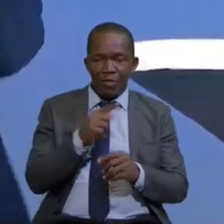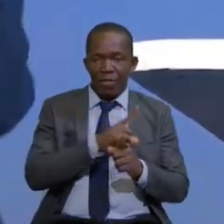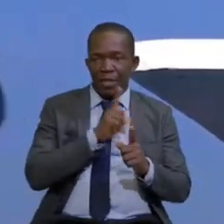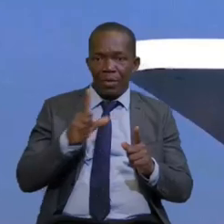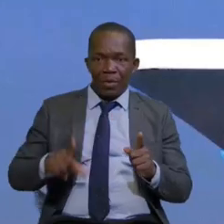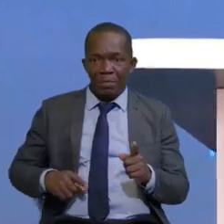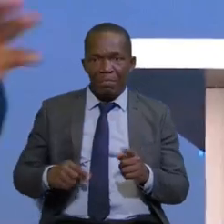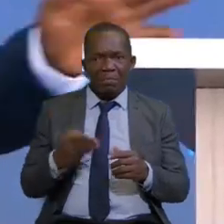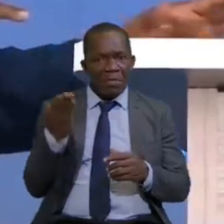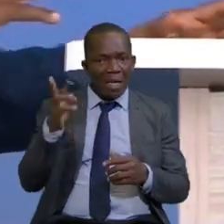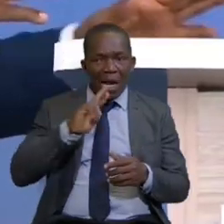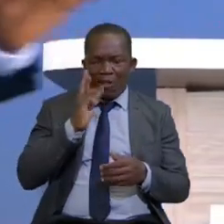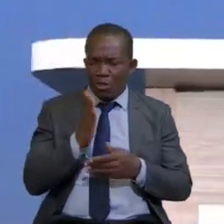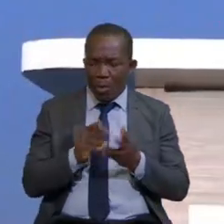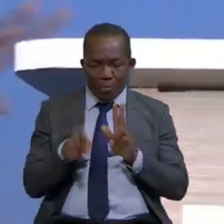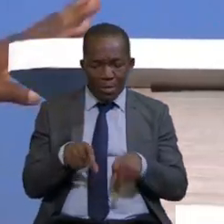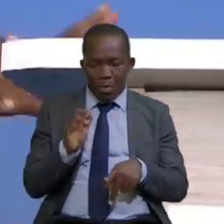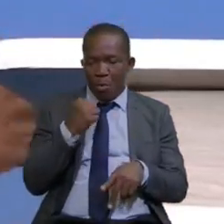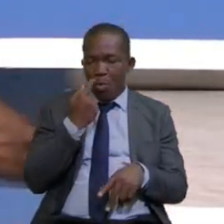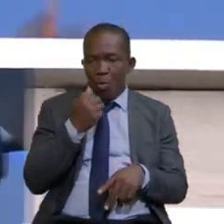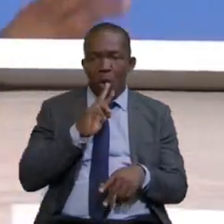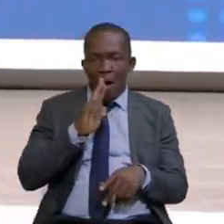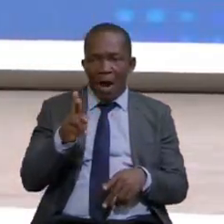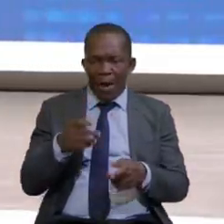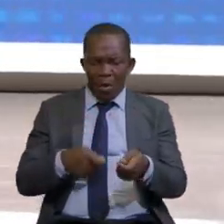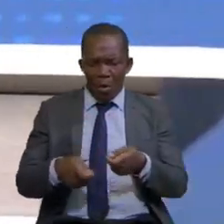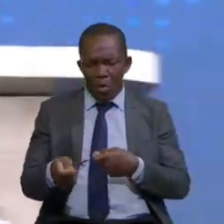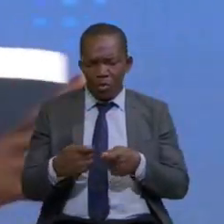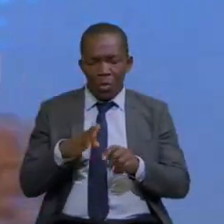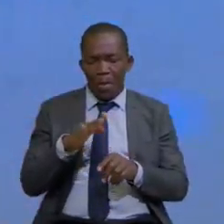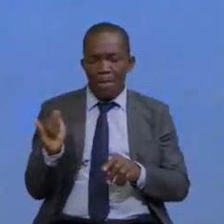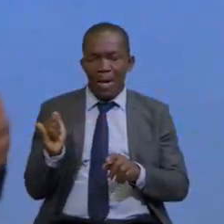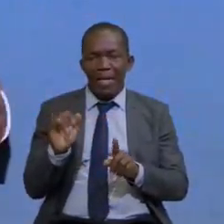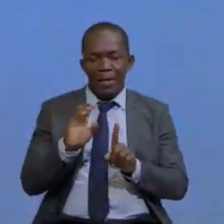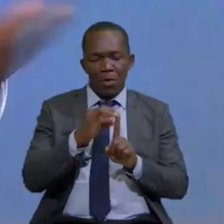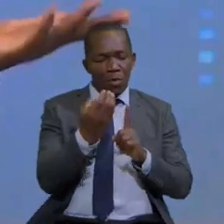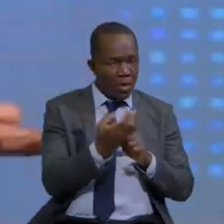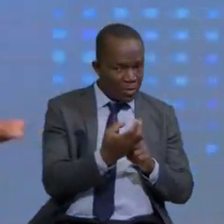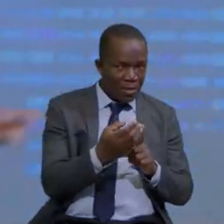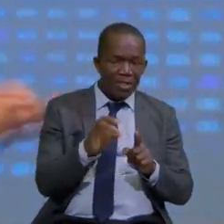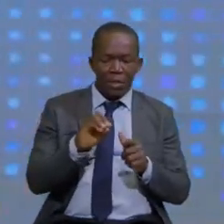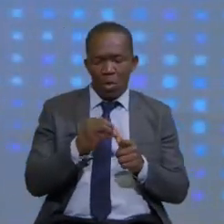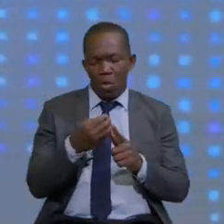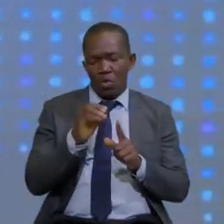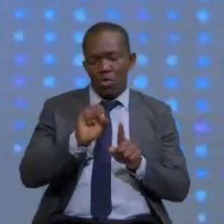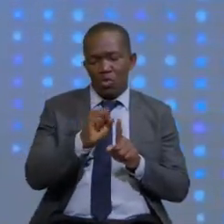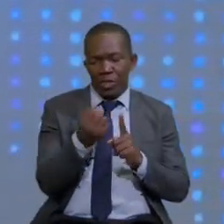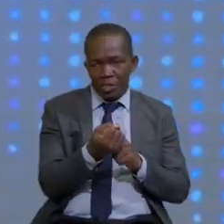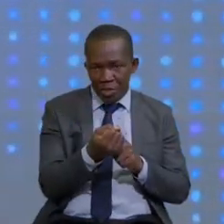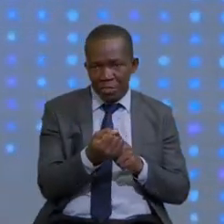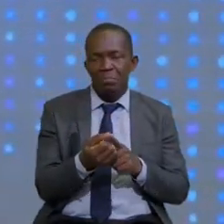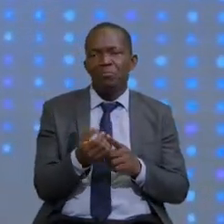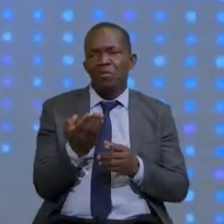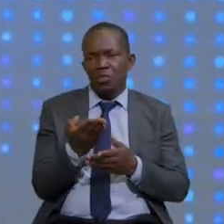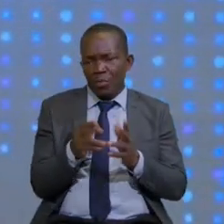circonstances. Et tous ceux qui sont conduits, gouvernés, contrôlés, guidés, par l'Esprit de